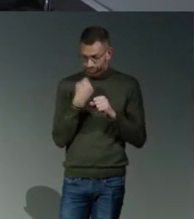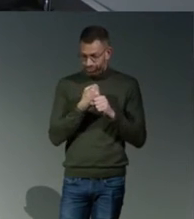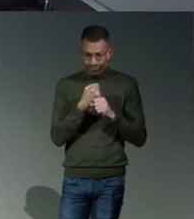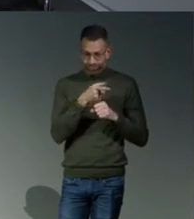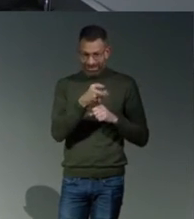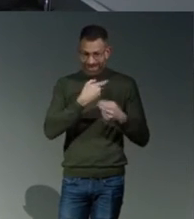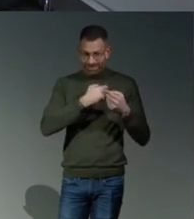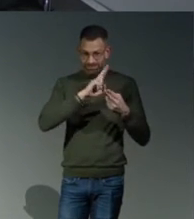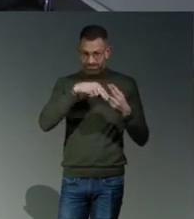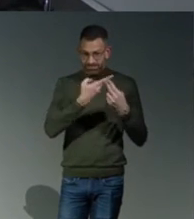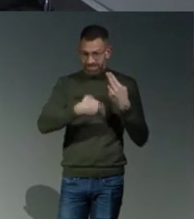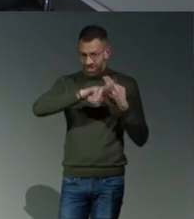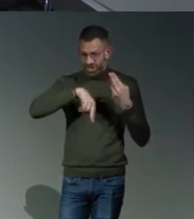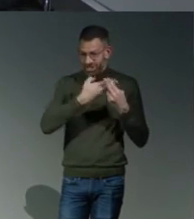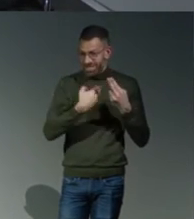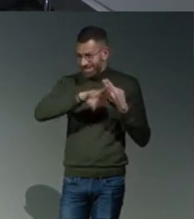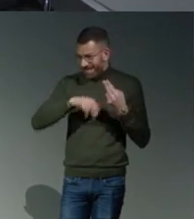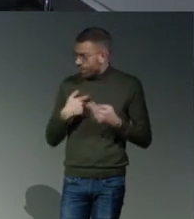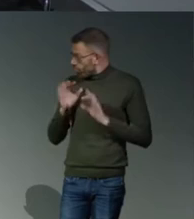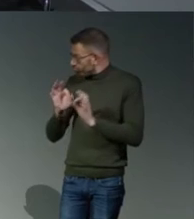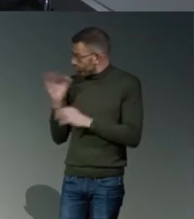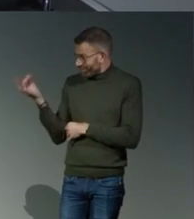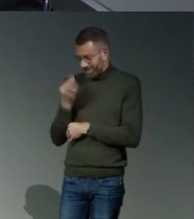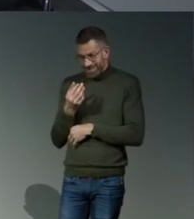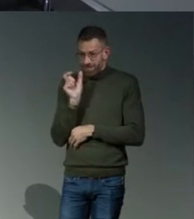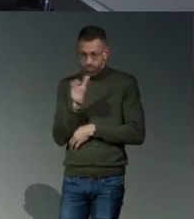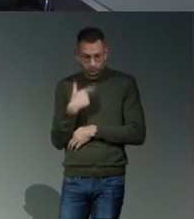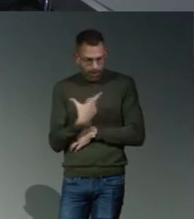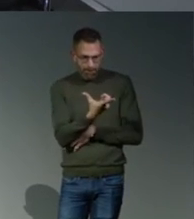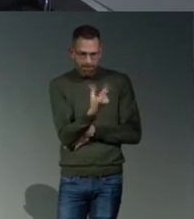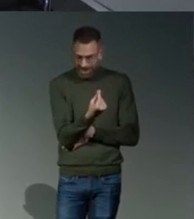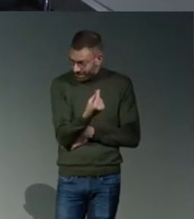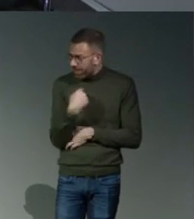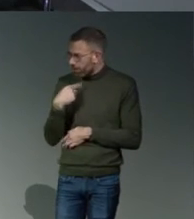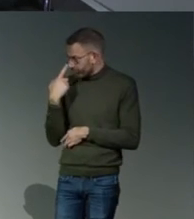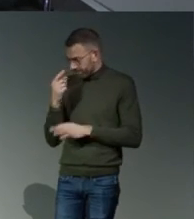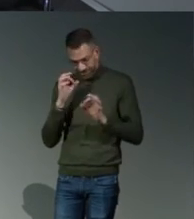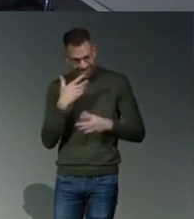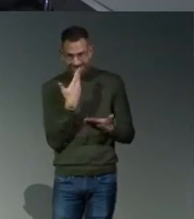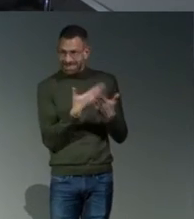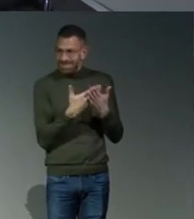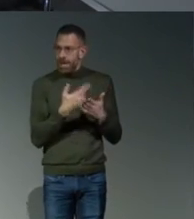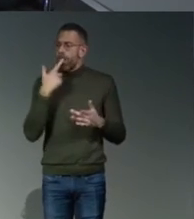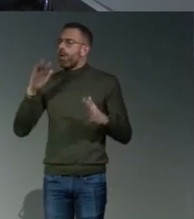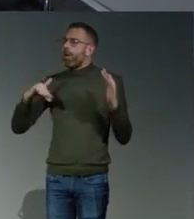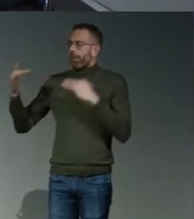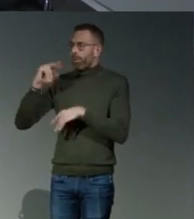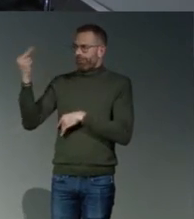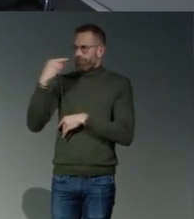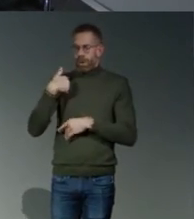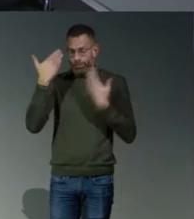Et effectivement, vous avez utilisé le mot de partenaire, et c'est un peu ce que je fais avec ChatGPT, et mon entourage me prend un peu pour un fou quand